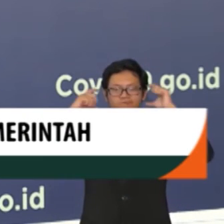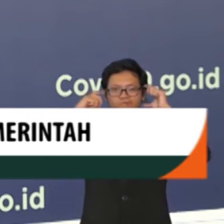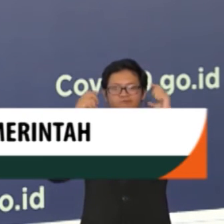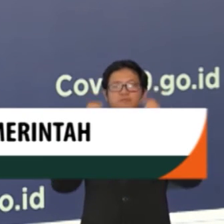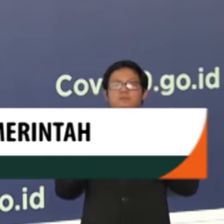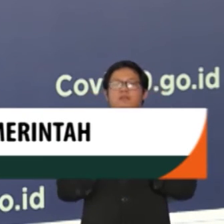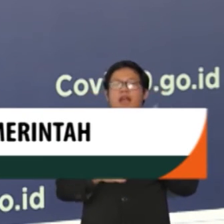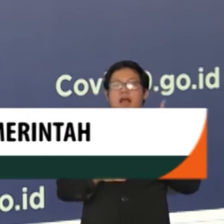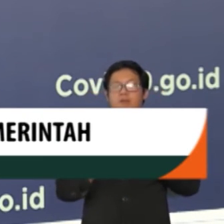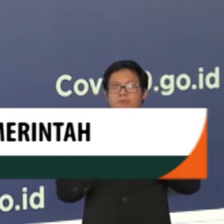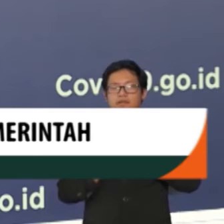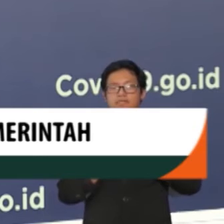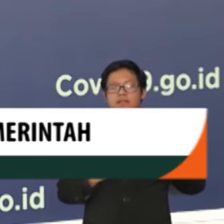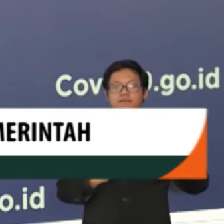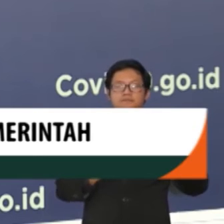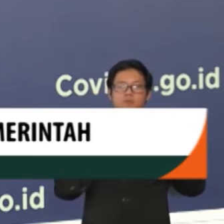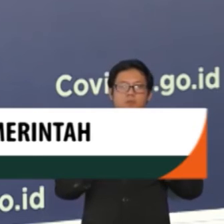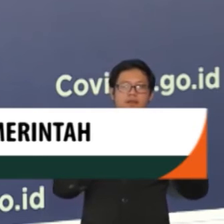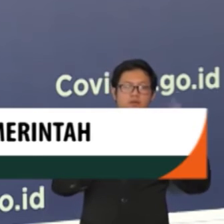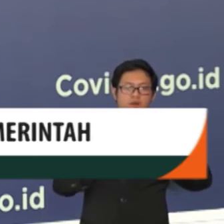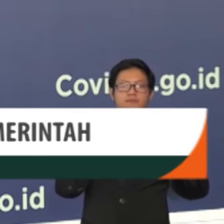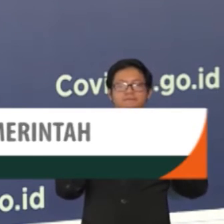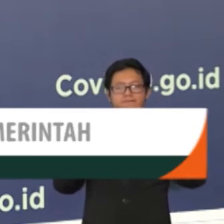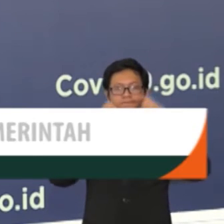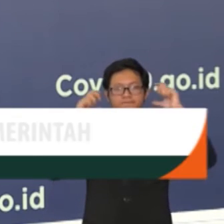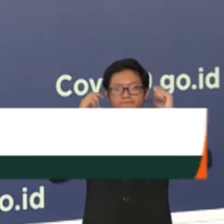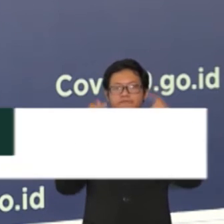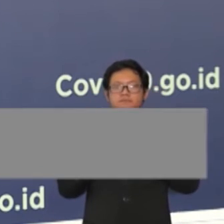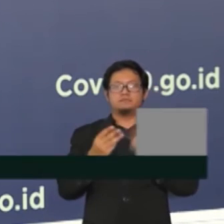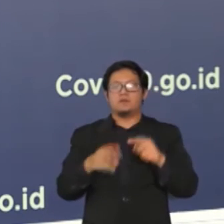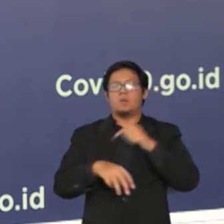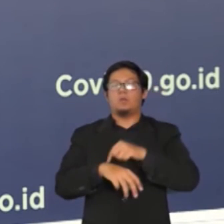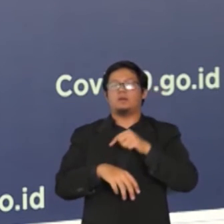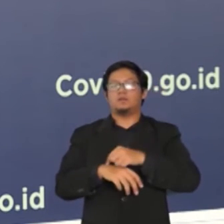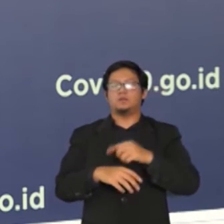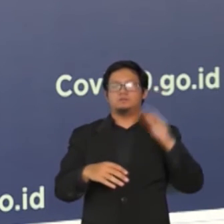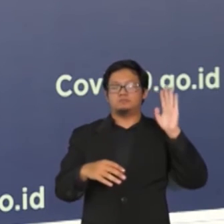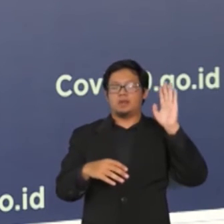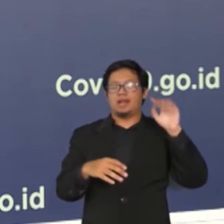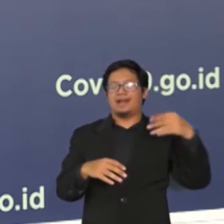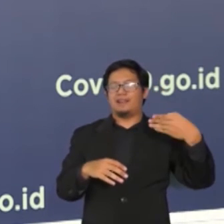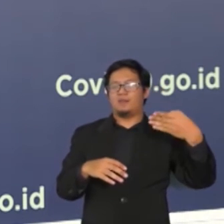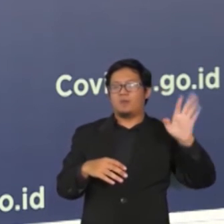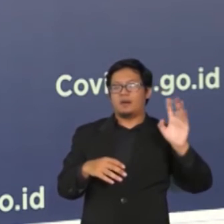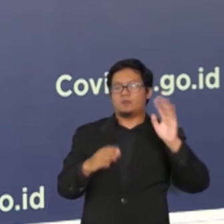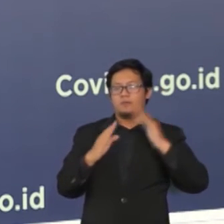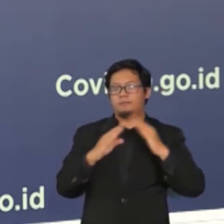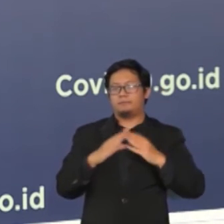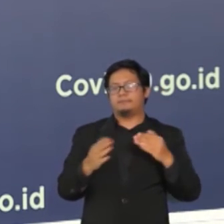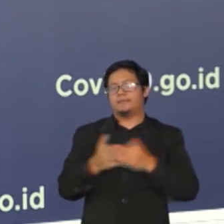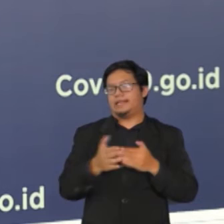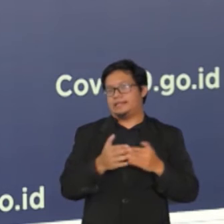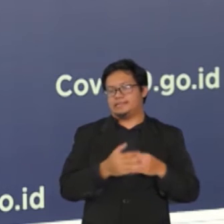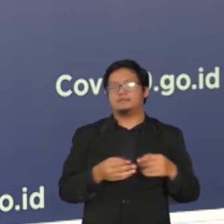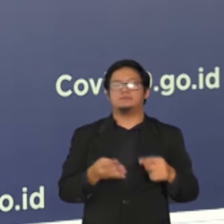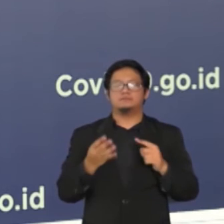rumah Hai dan batasi waktunya jika terpaksa keluar rumah hindari kerumunan orang jangan